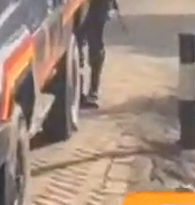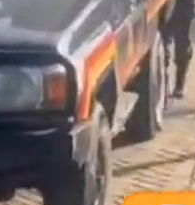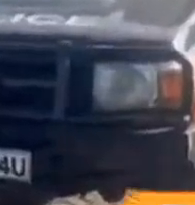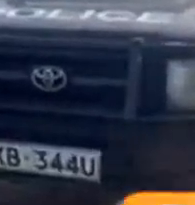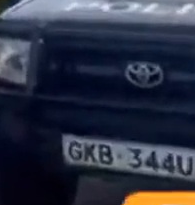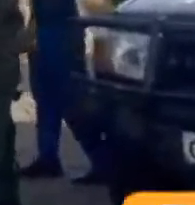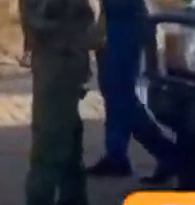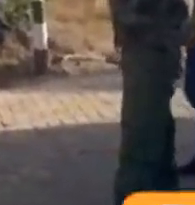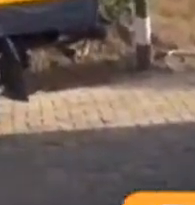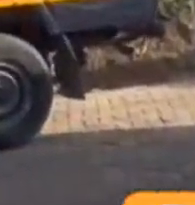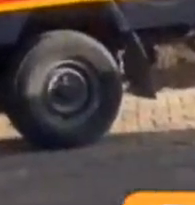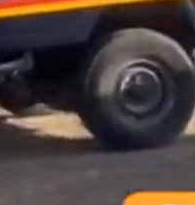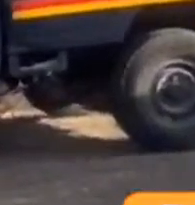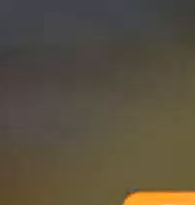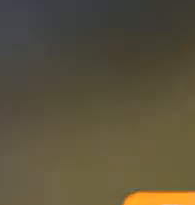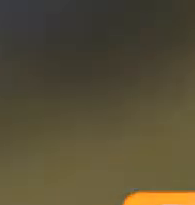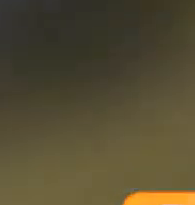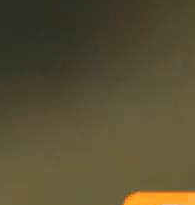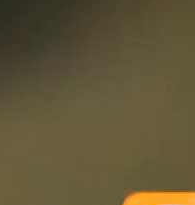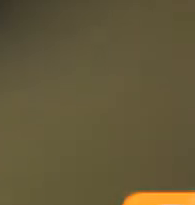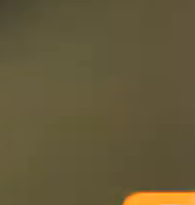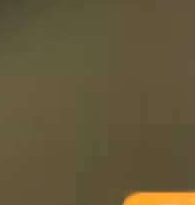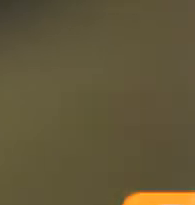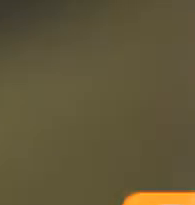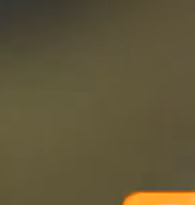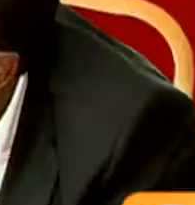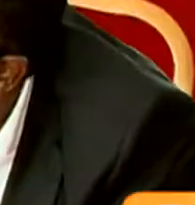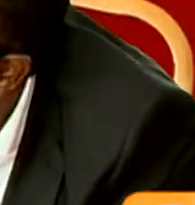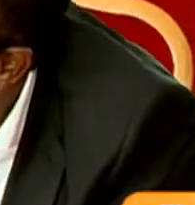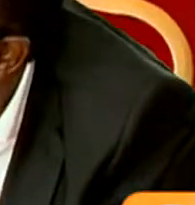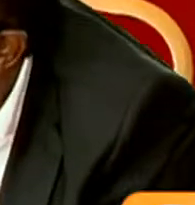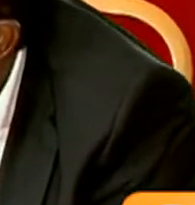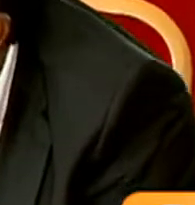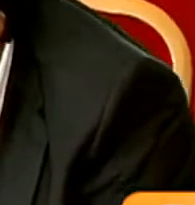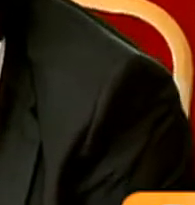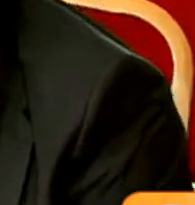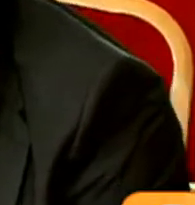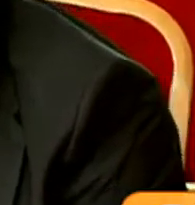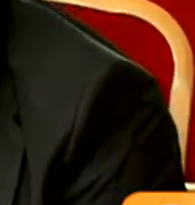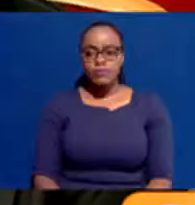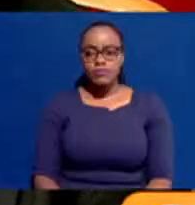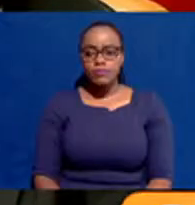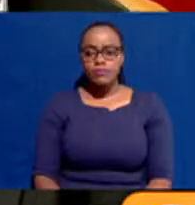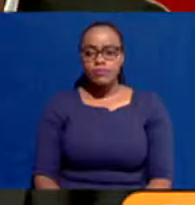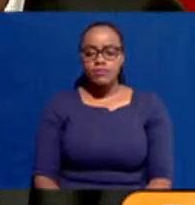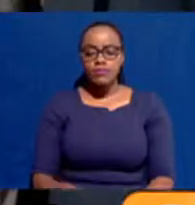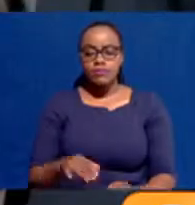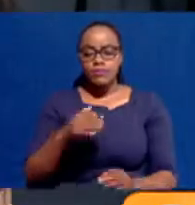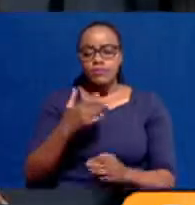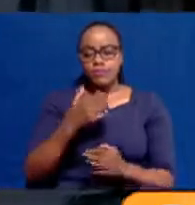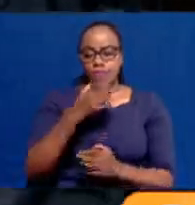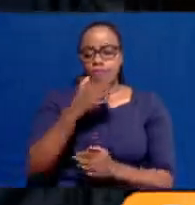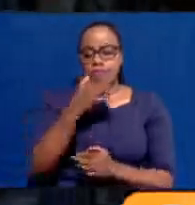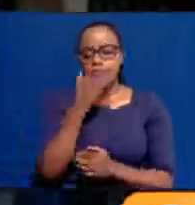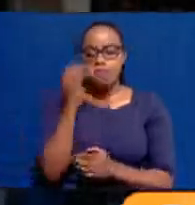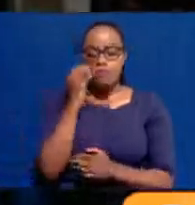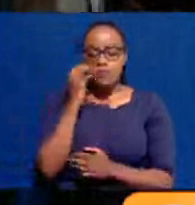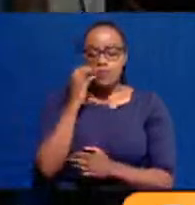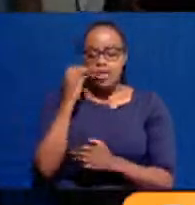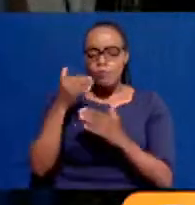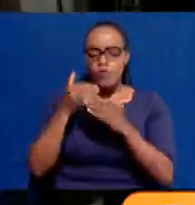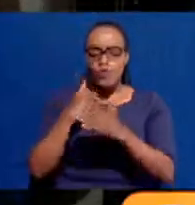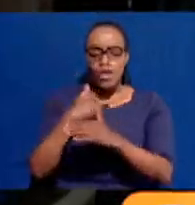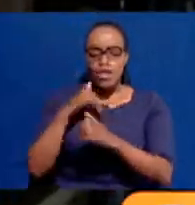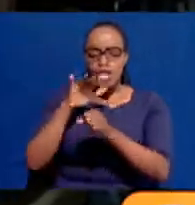kufuatia msako uliofanyika nyumbani kwake mwezi Februari. Waziri huyo wa zamani aliyekuwa na hadhi kuu katika serikali ya Rais mstaafu